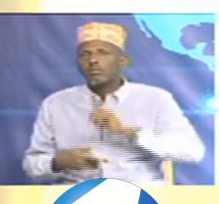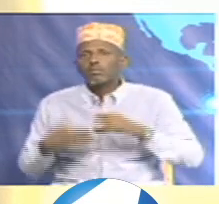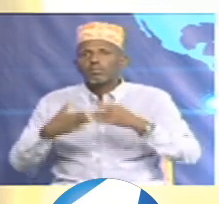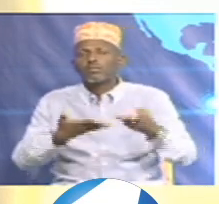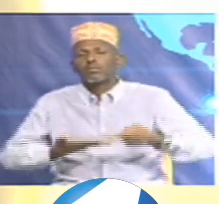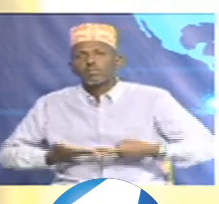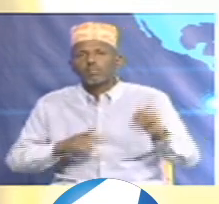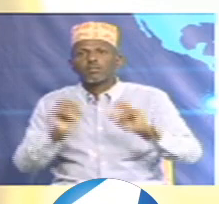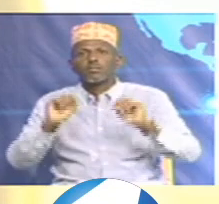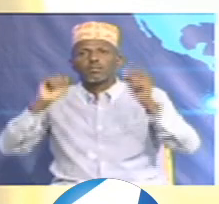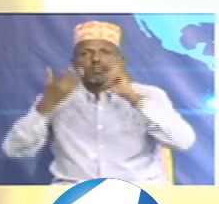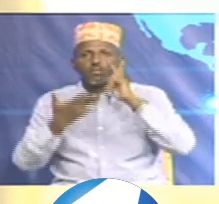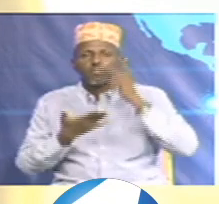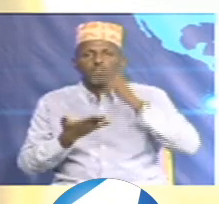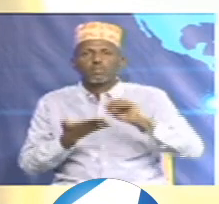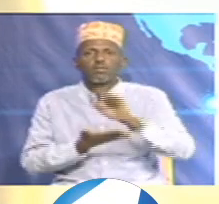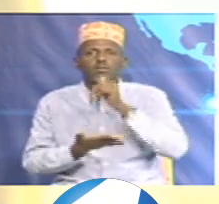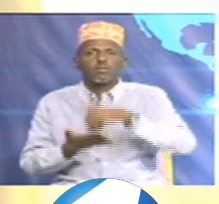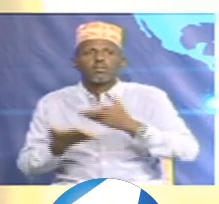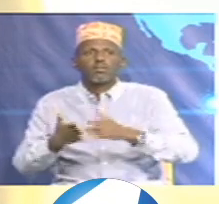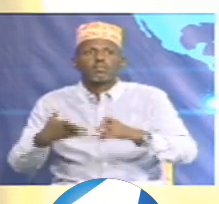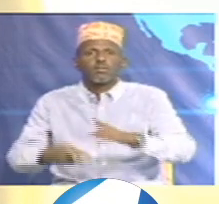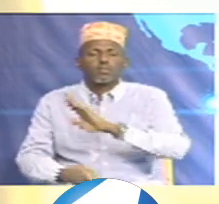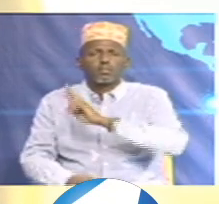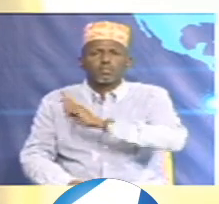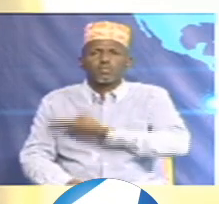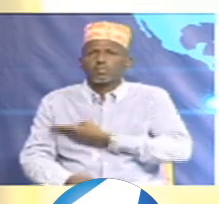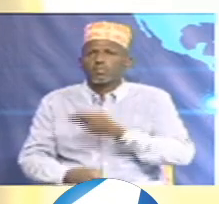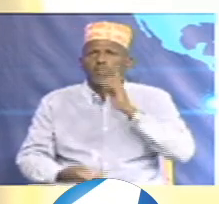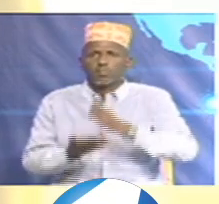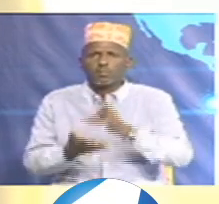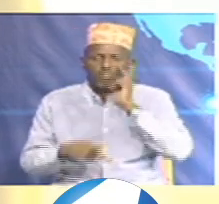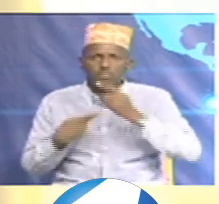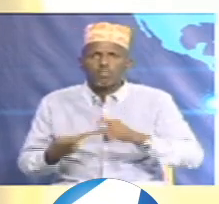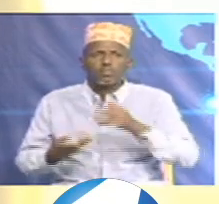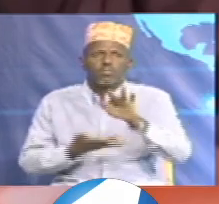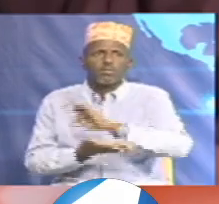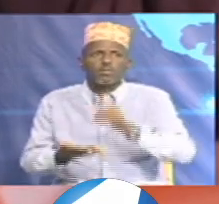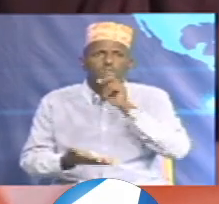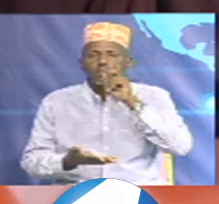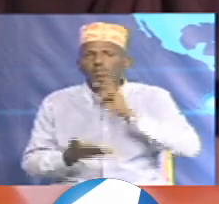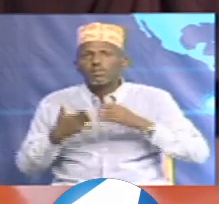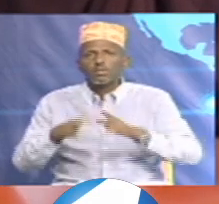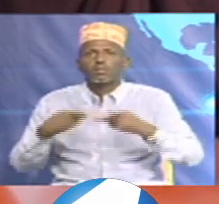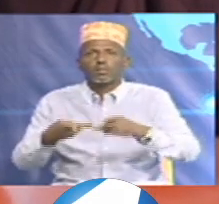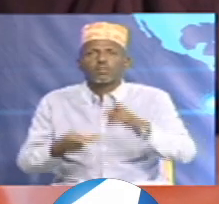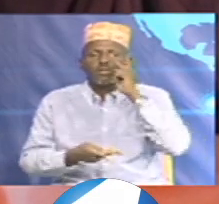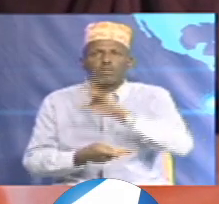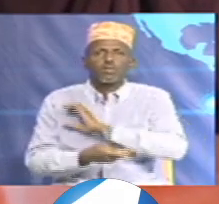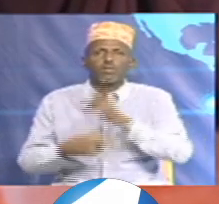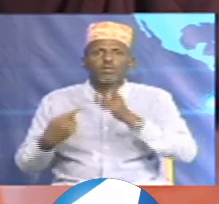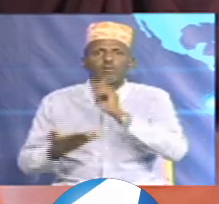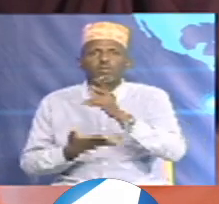une évolution majeure à tous les niveaux de responsabilité et de prise de décision. Ainsi, a-t-il dit, les femmes participent avec